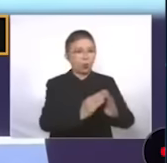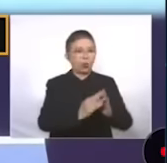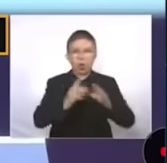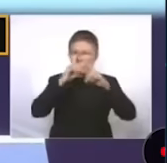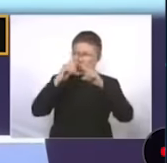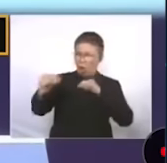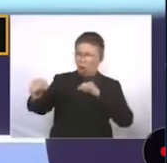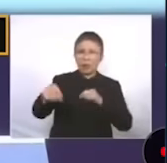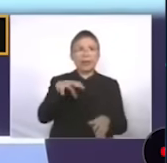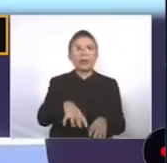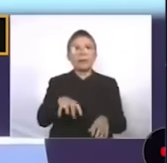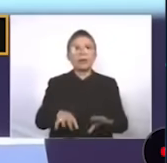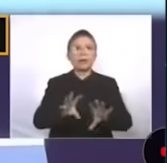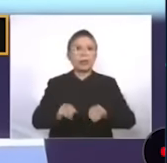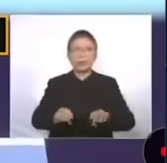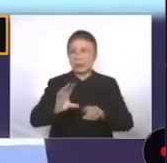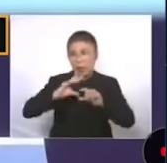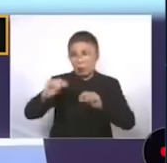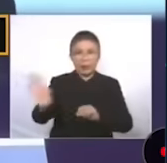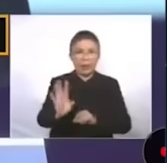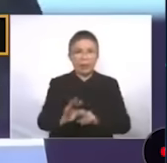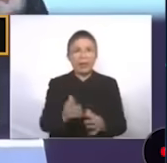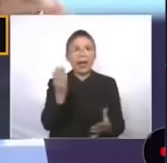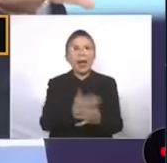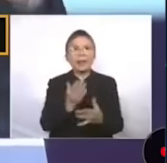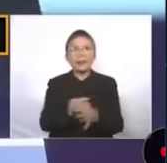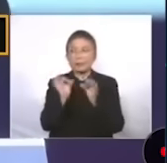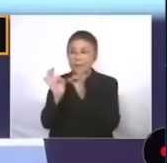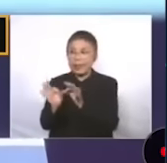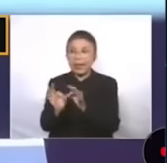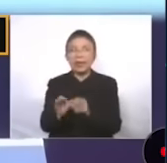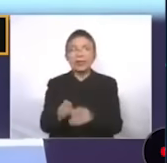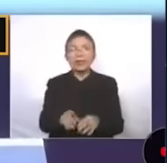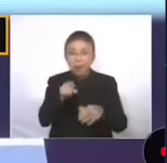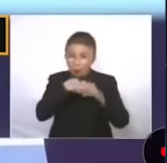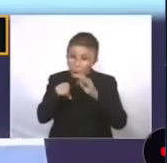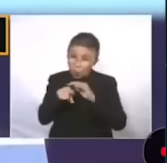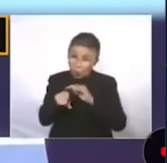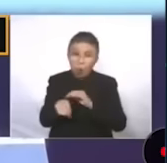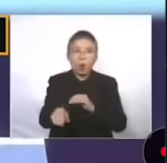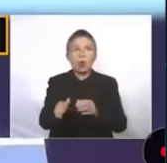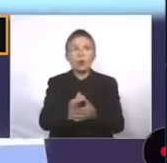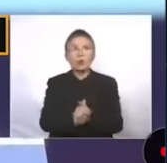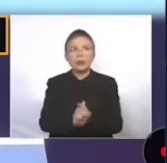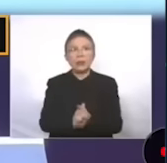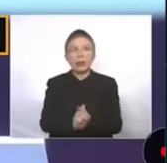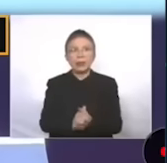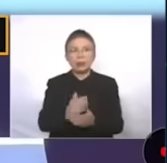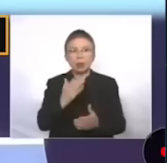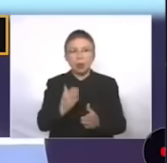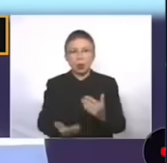gitu ya diledekin itu Jokowi sama cucunya apa siapa sedang nonton ini enggak ada yang